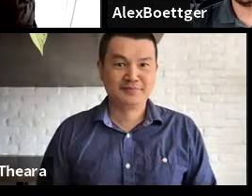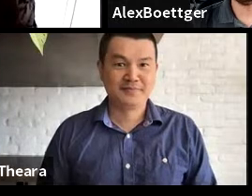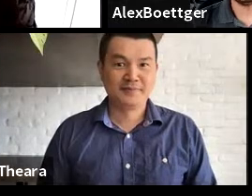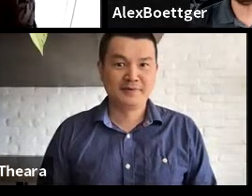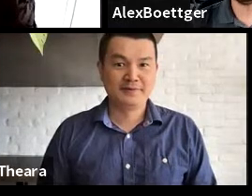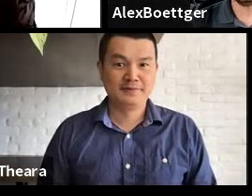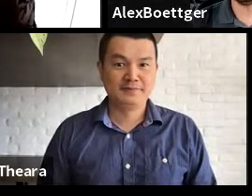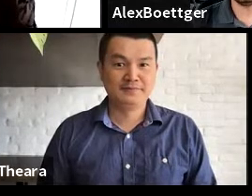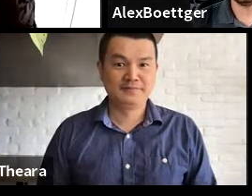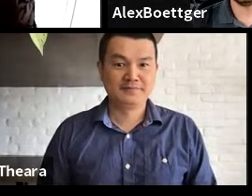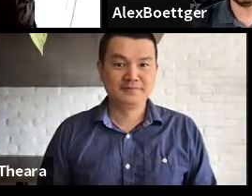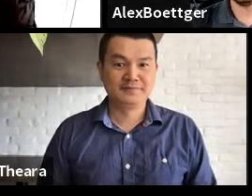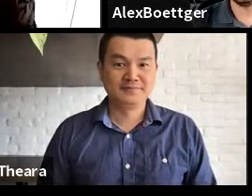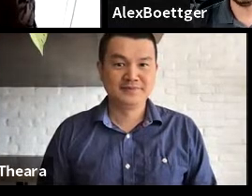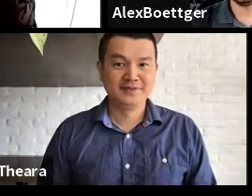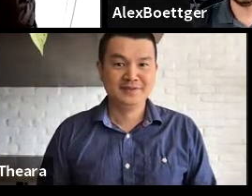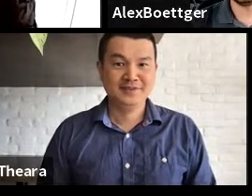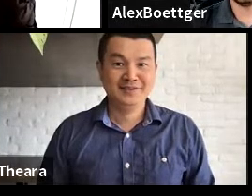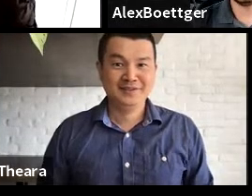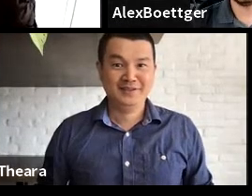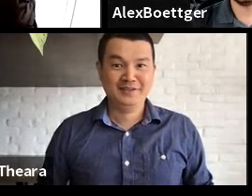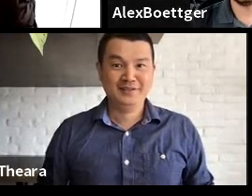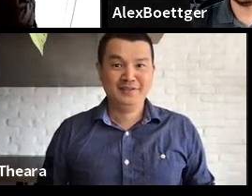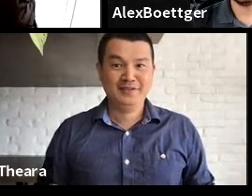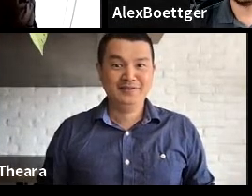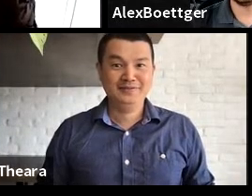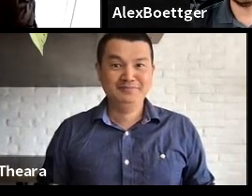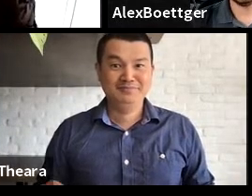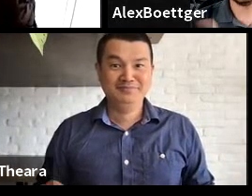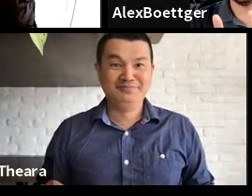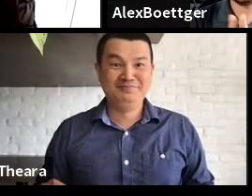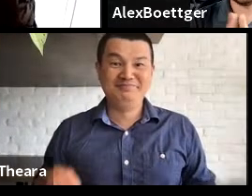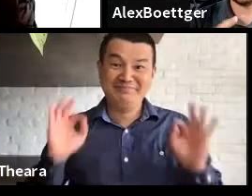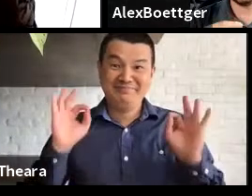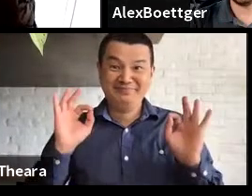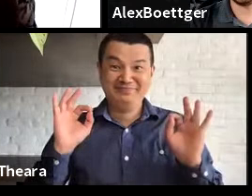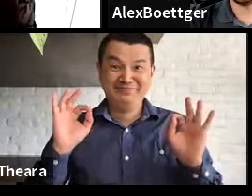caractérise. Donc, c'est devenu son nom de signe.